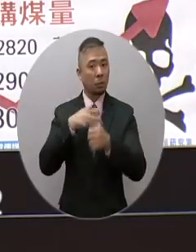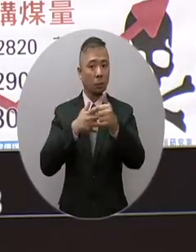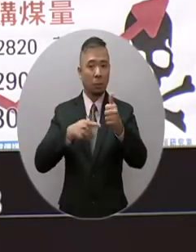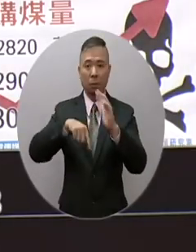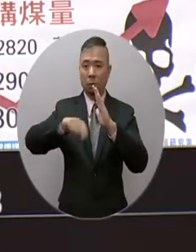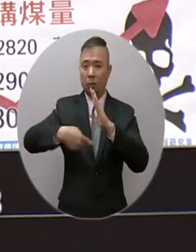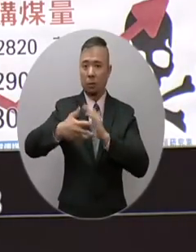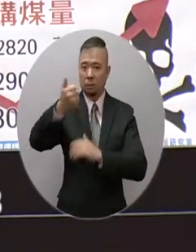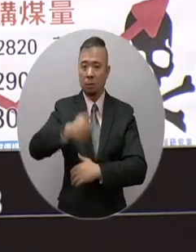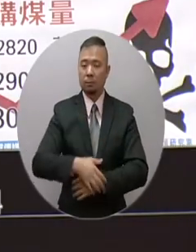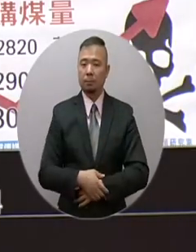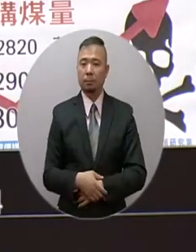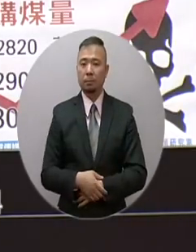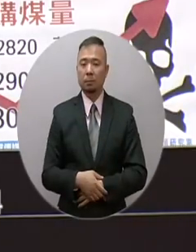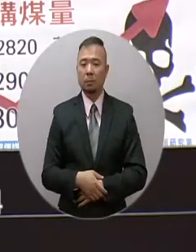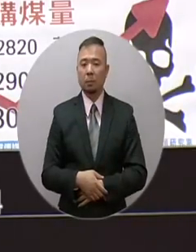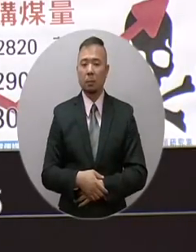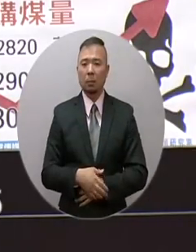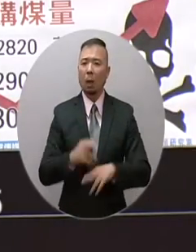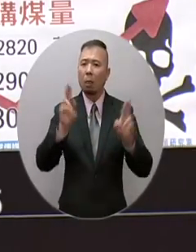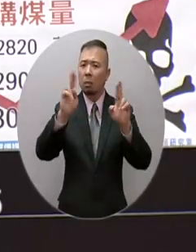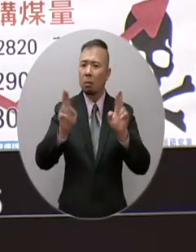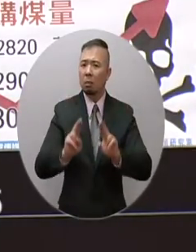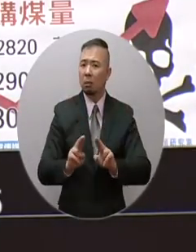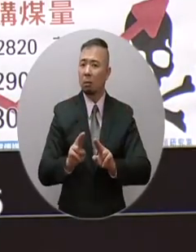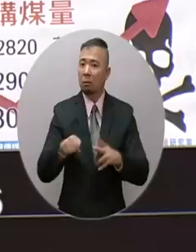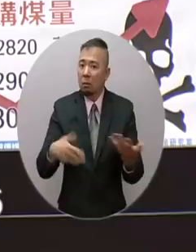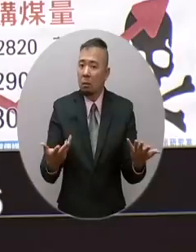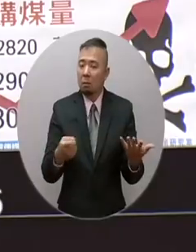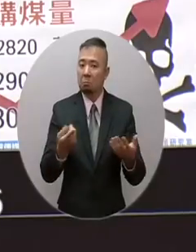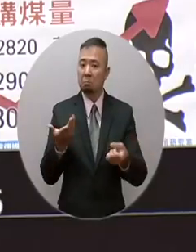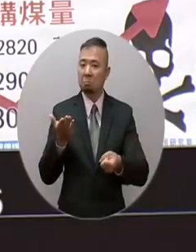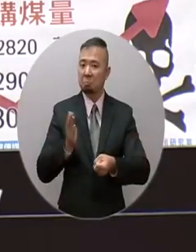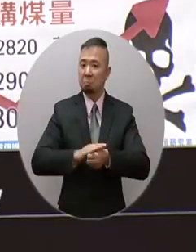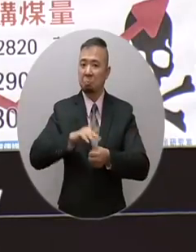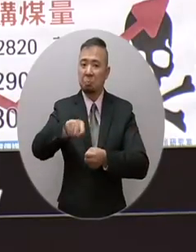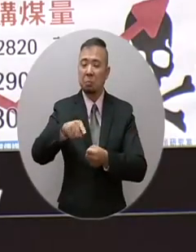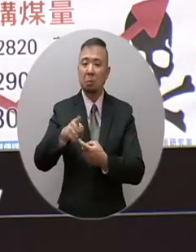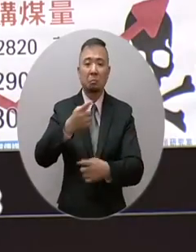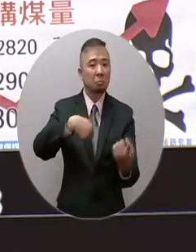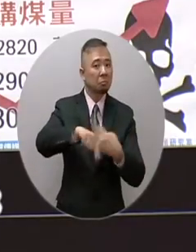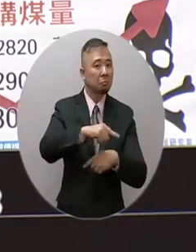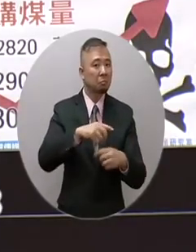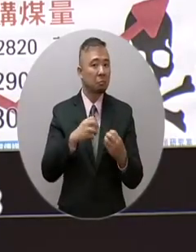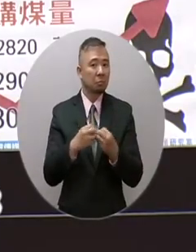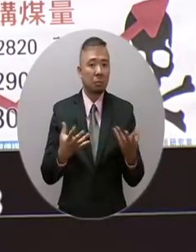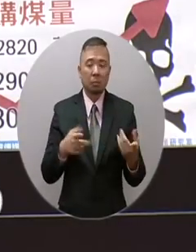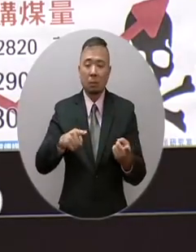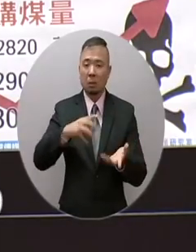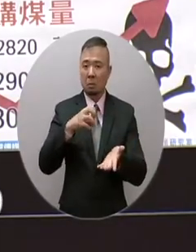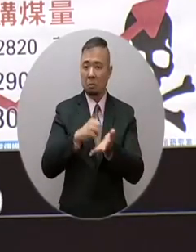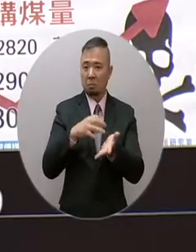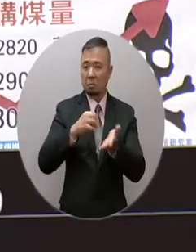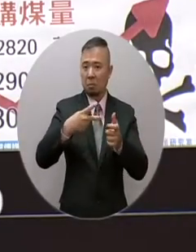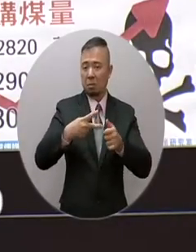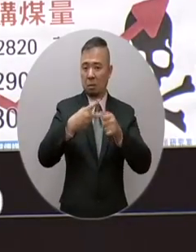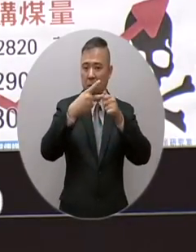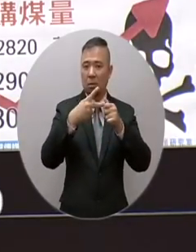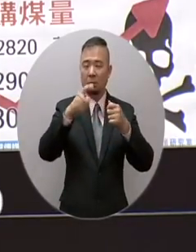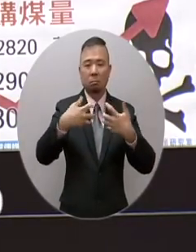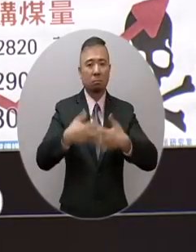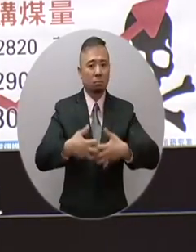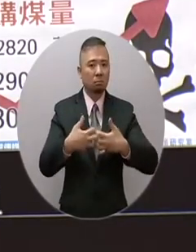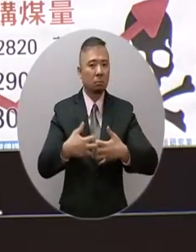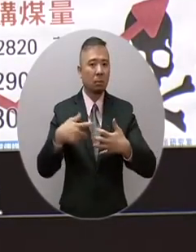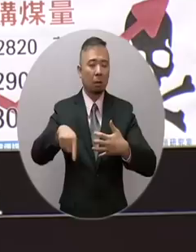长，你要用什么方法来补足这个缺口？核厂二号机跳机，那接